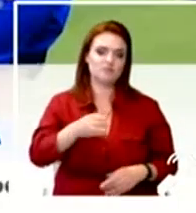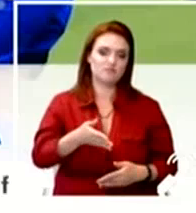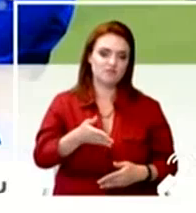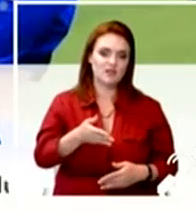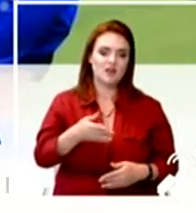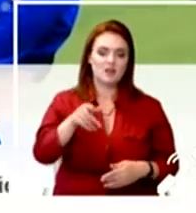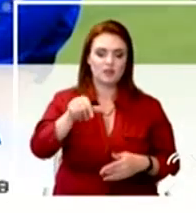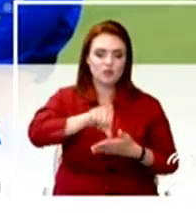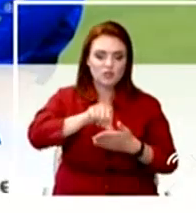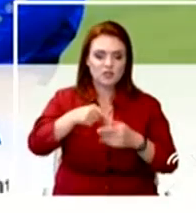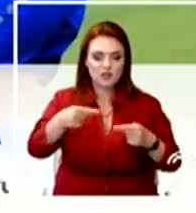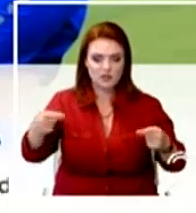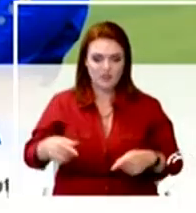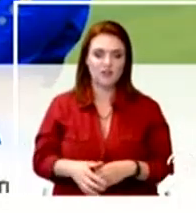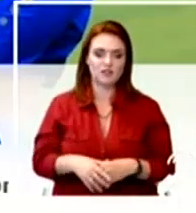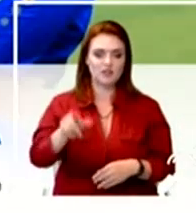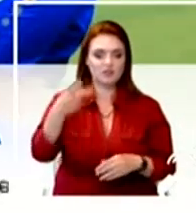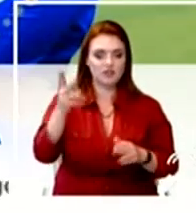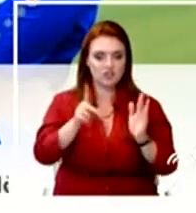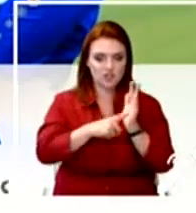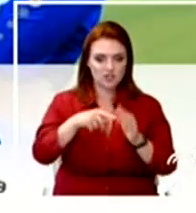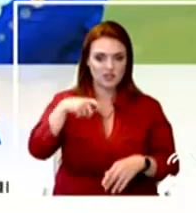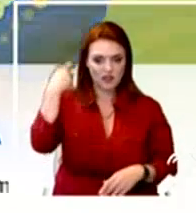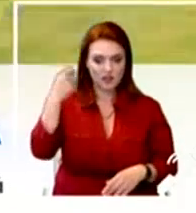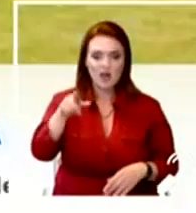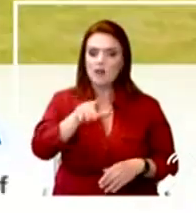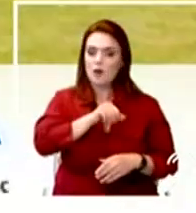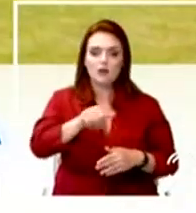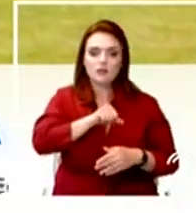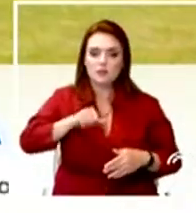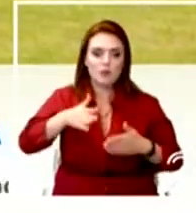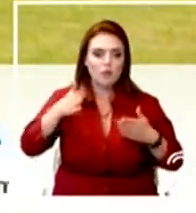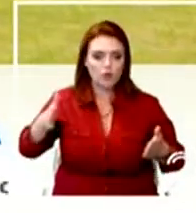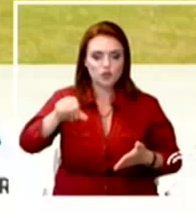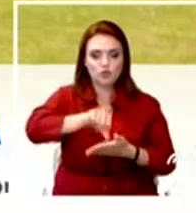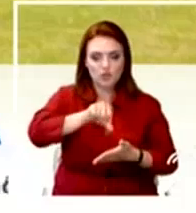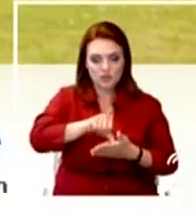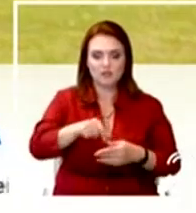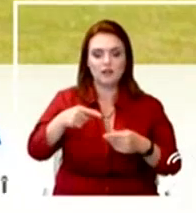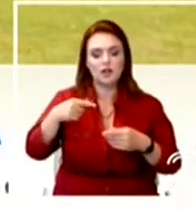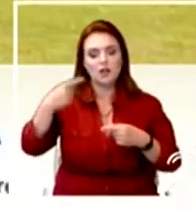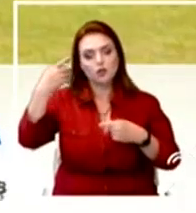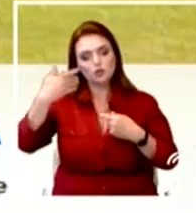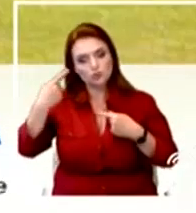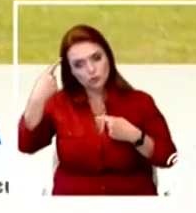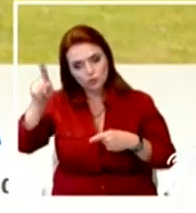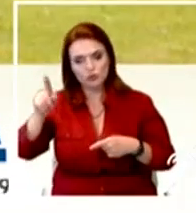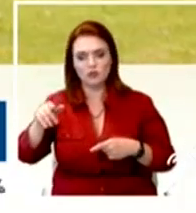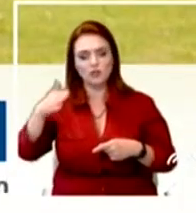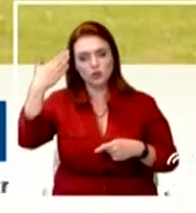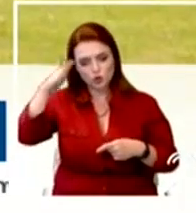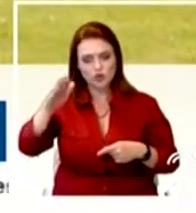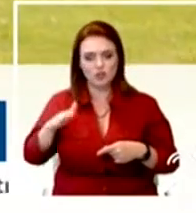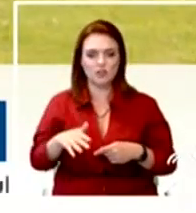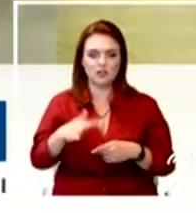la numeroase echipe, în mare parte cluburi de peste hotare, în special din România și Kazahstan. Violeta Mițul a jucat ca fundaș și